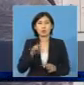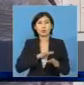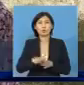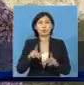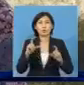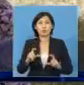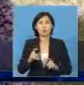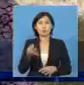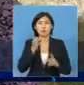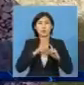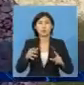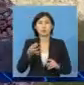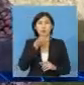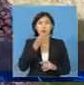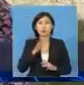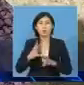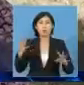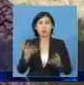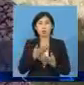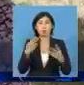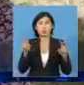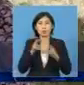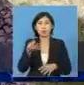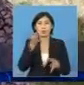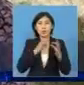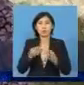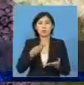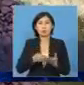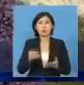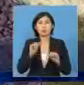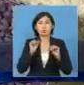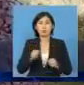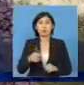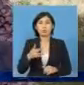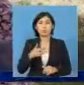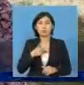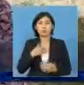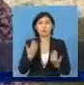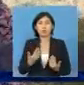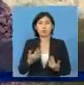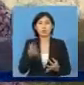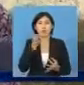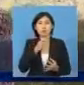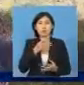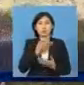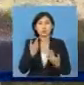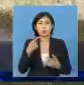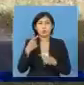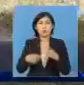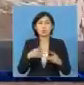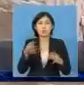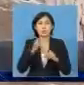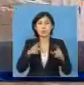толықтырылып отырады. Дәріханаларда бұрынғыдай кезек жоқ, іздеген дәрілерің табылады. Бірақ мен іздеген дәрім мына аптекада жоқ, мынаны қарайын деп